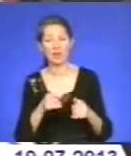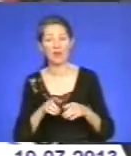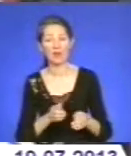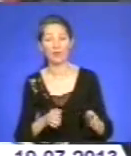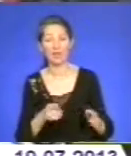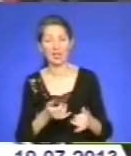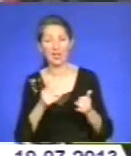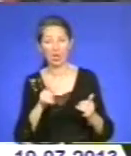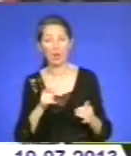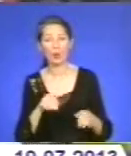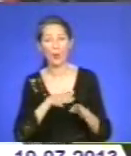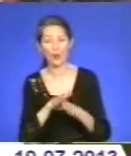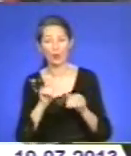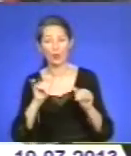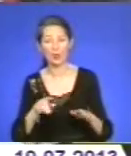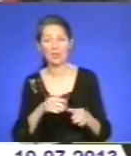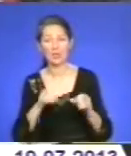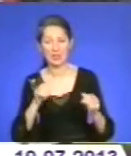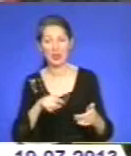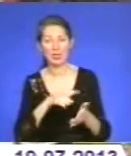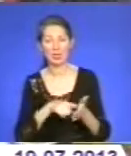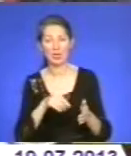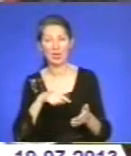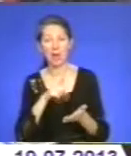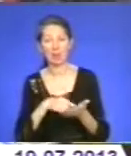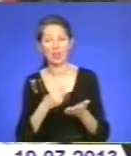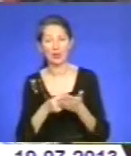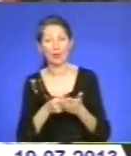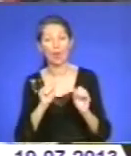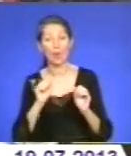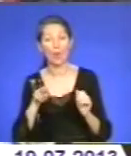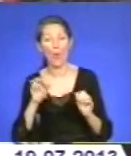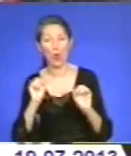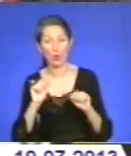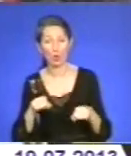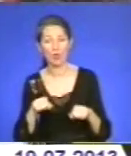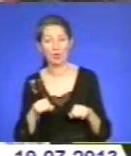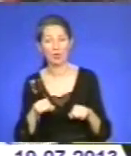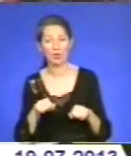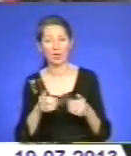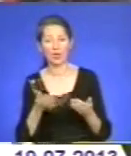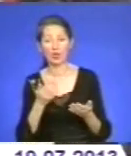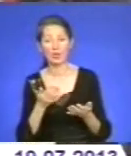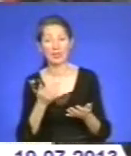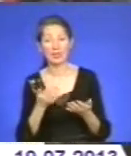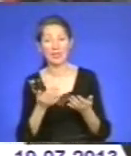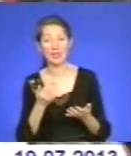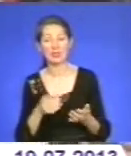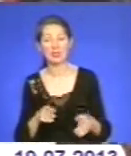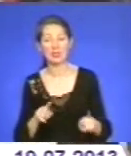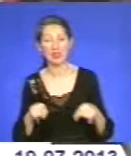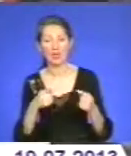вирішили земельні питання, питання фінансування і по можливості, якщо навіть не створення